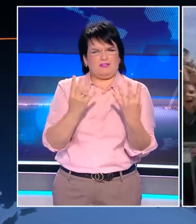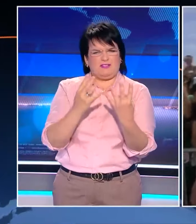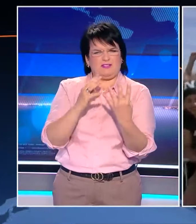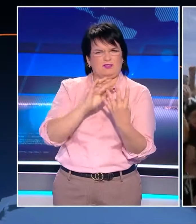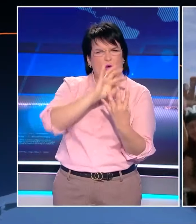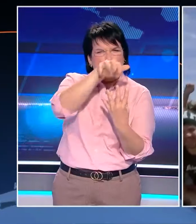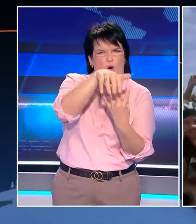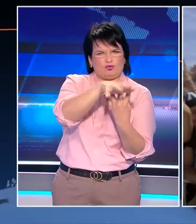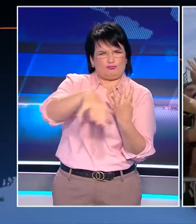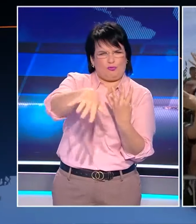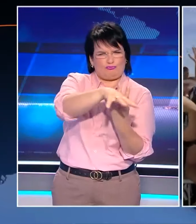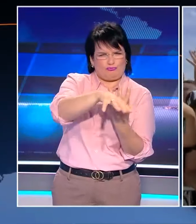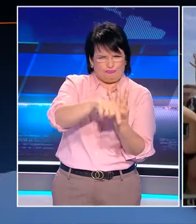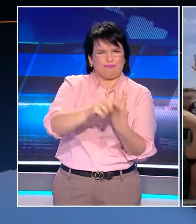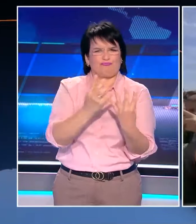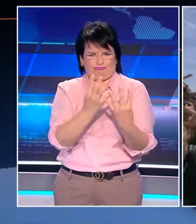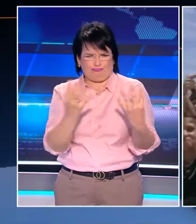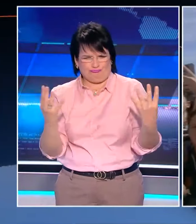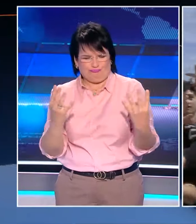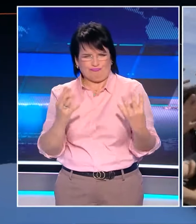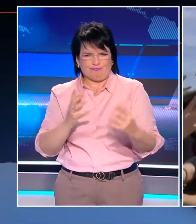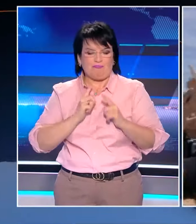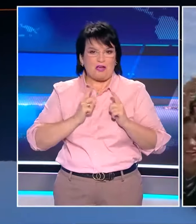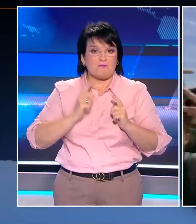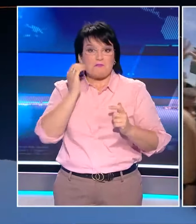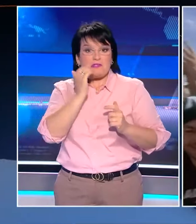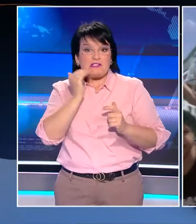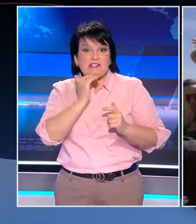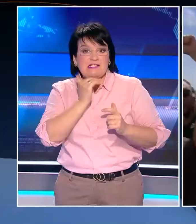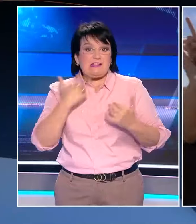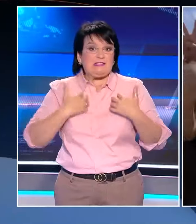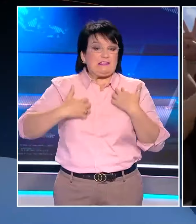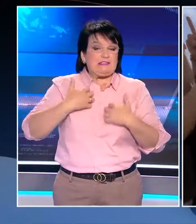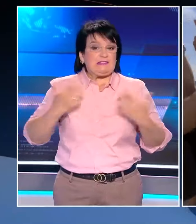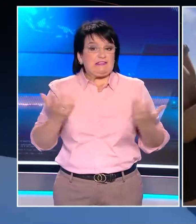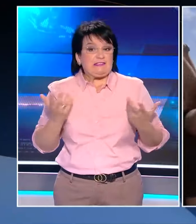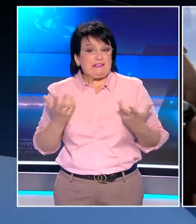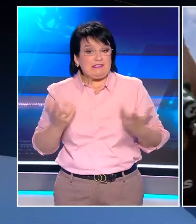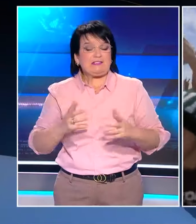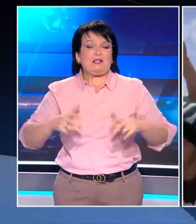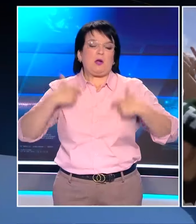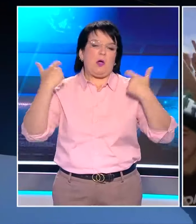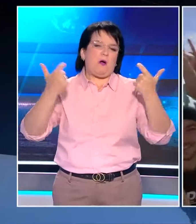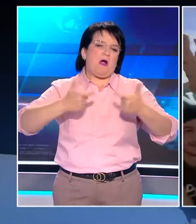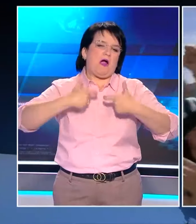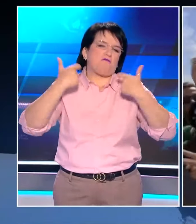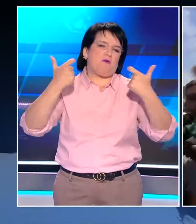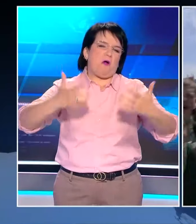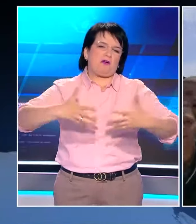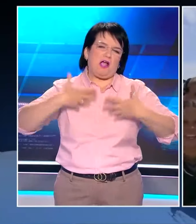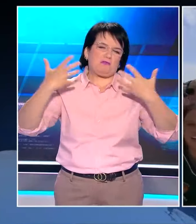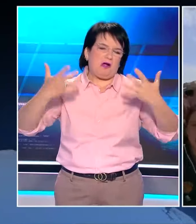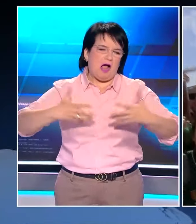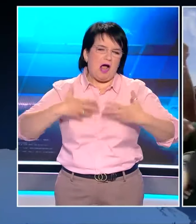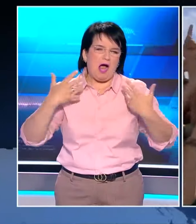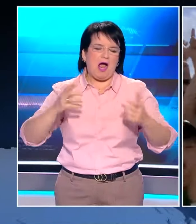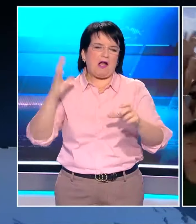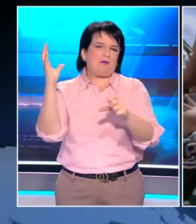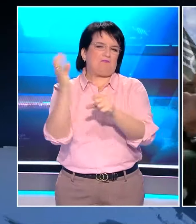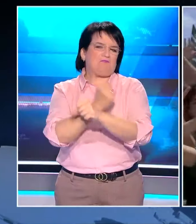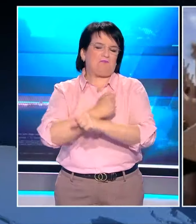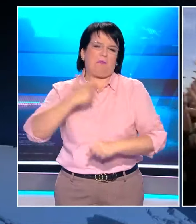θερμούς πανηγυρισμούς των φιλάθλων που περιμένουν τους αγαπημένους τους παίκτες για να πανηγυρίσουν μαζί τους αυτή τη μεγάλη